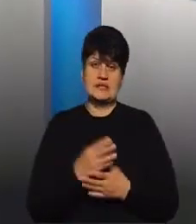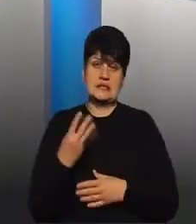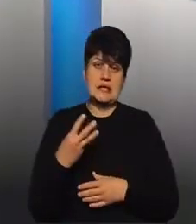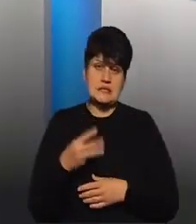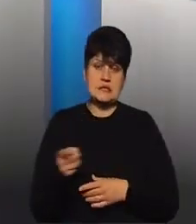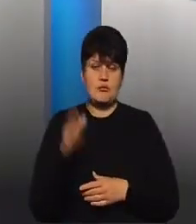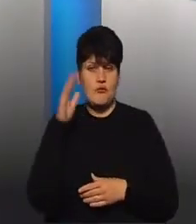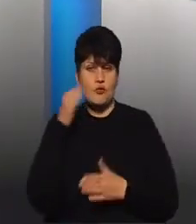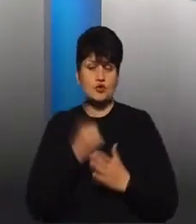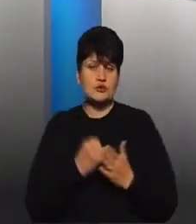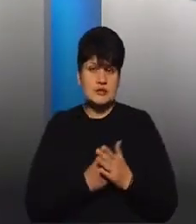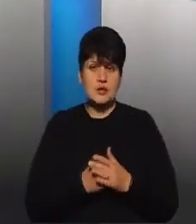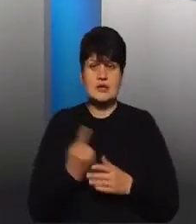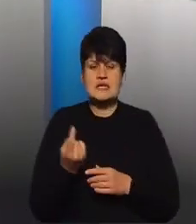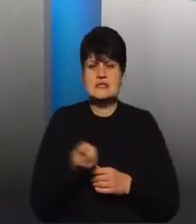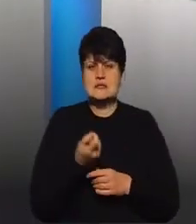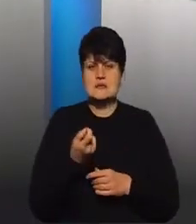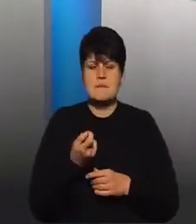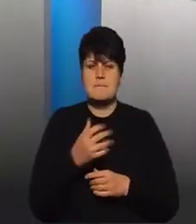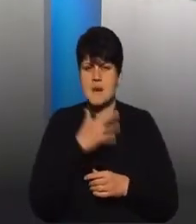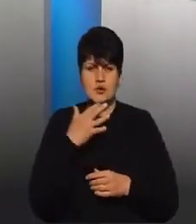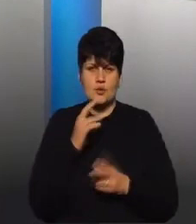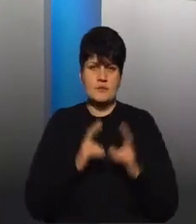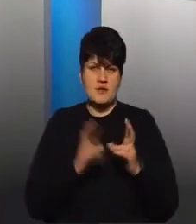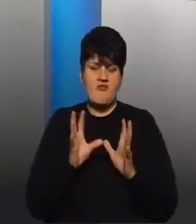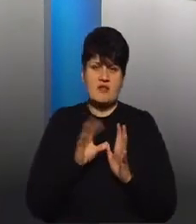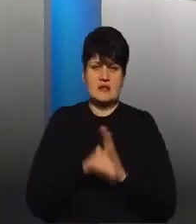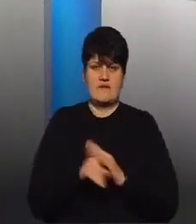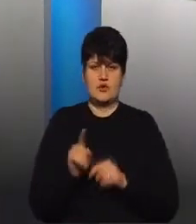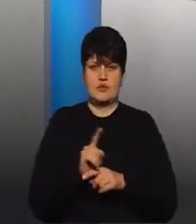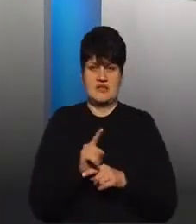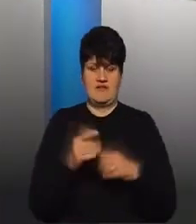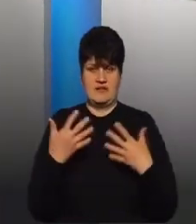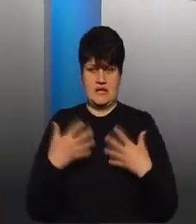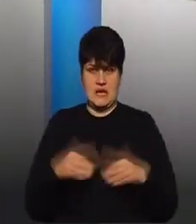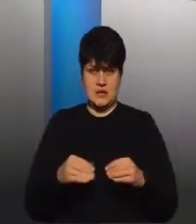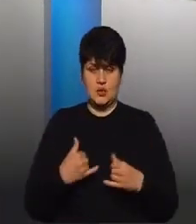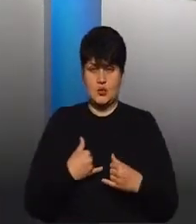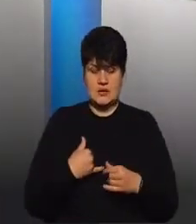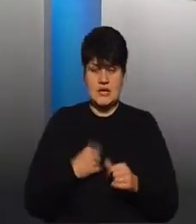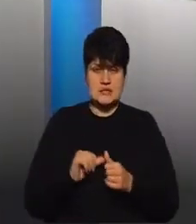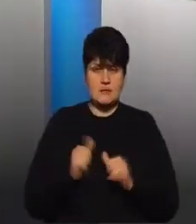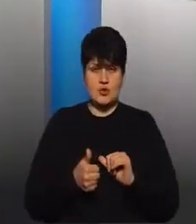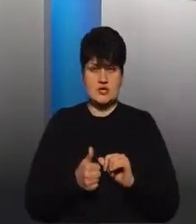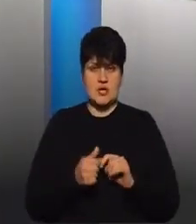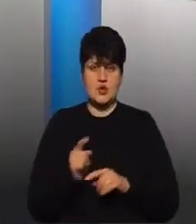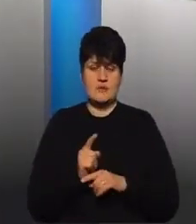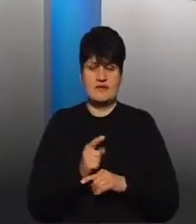одне з небагатьох підприємств, що ми вкладаємося в цей норматив втрат. Тобто в нас позанормативних немає. Це